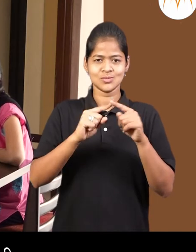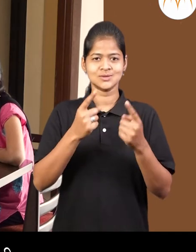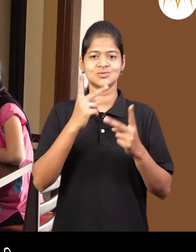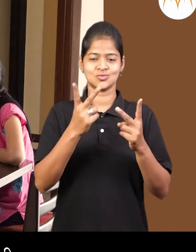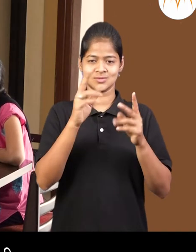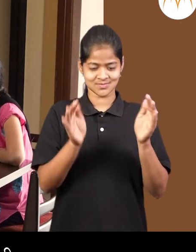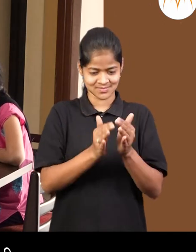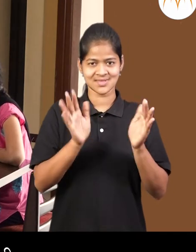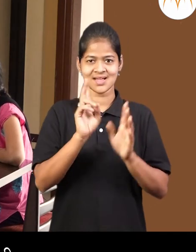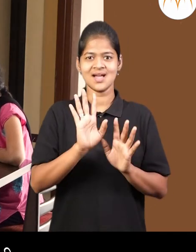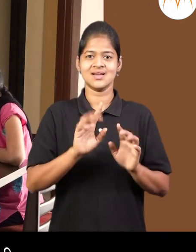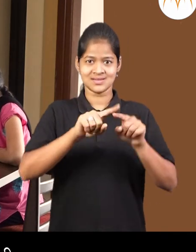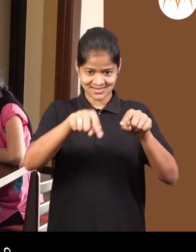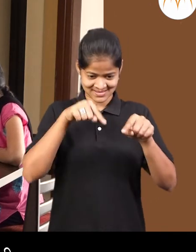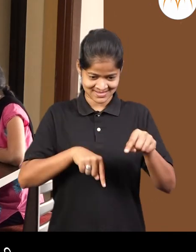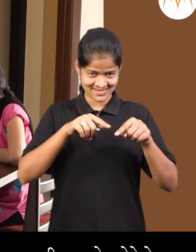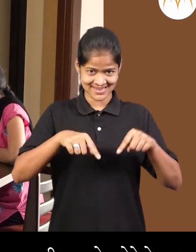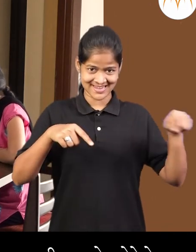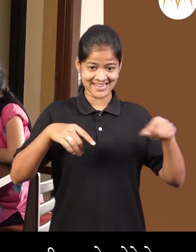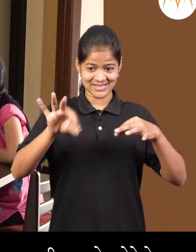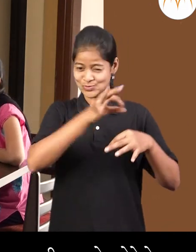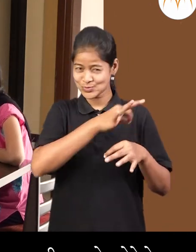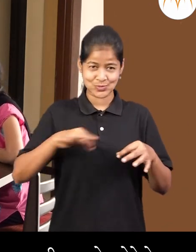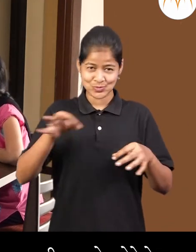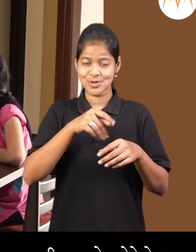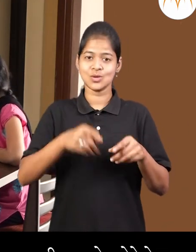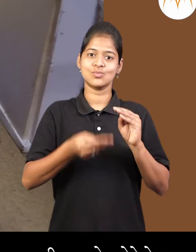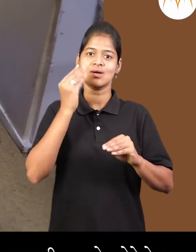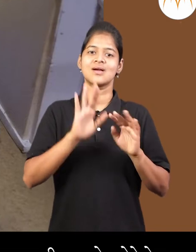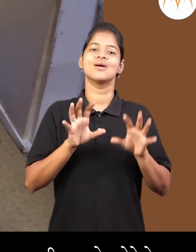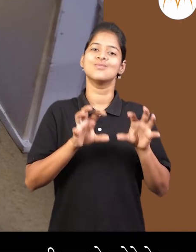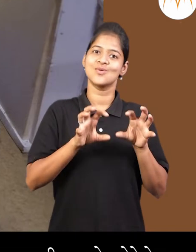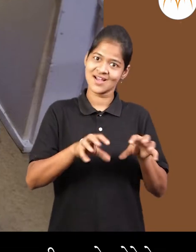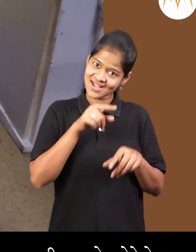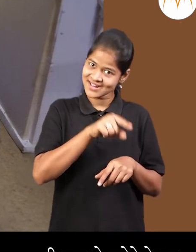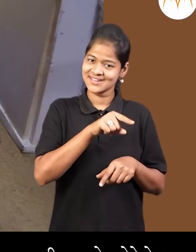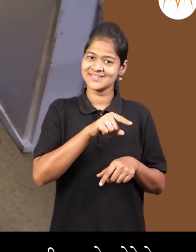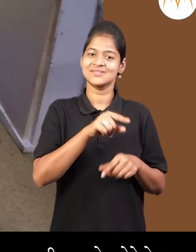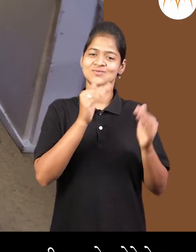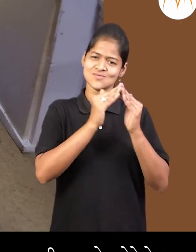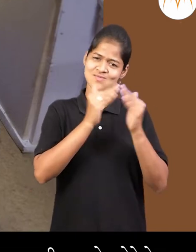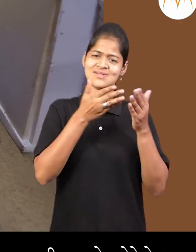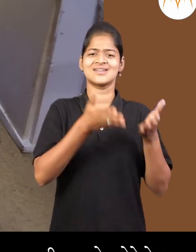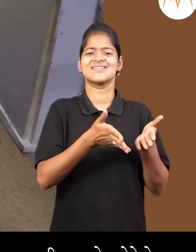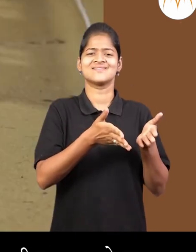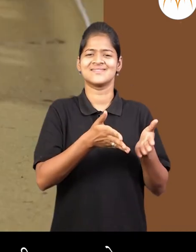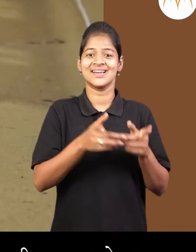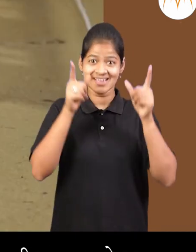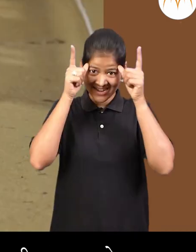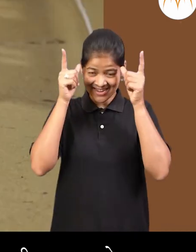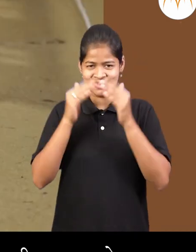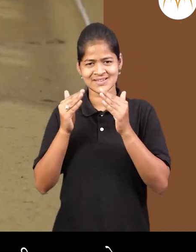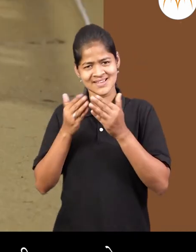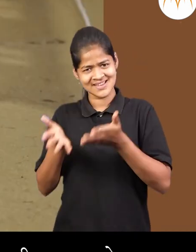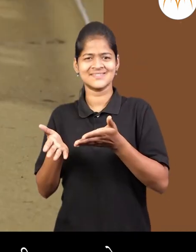आणि मागे पुढे भरपूर मोकळी जागा. आपला मोत्या आहे ना कुत्रा शेतावरचा, त्याच्यासाठी बघ हे छोटंसं घर आहे. हा